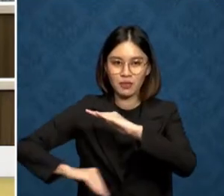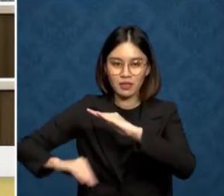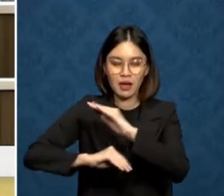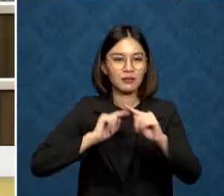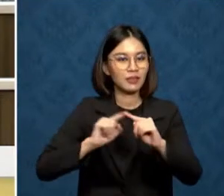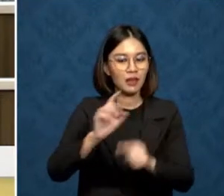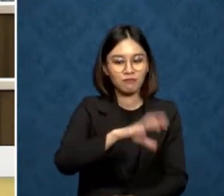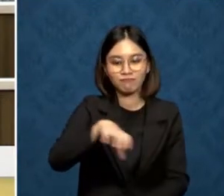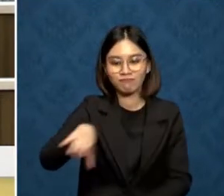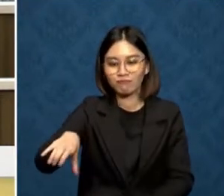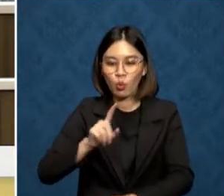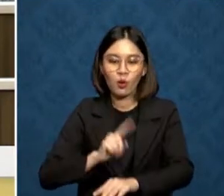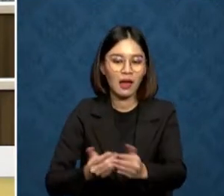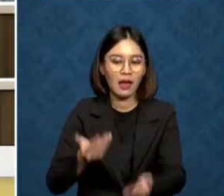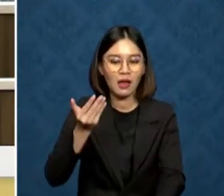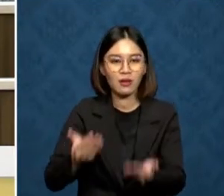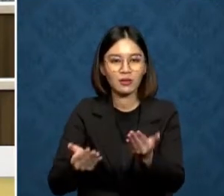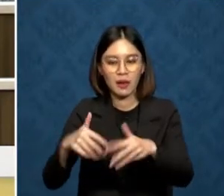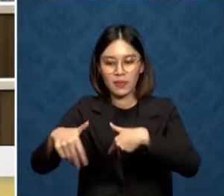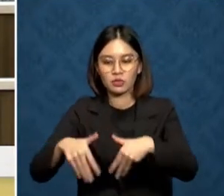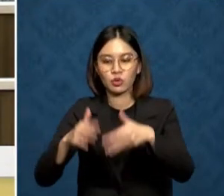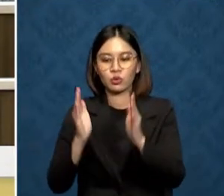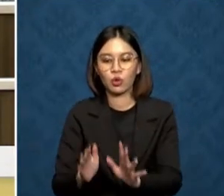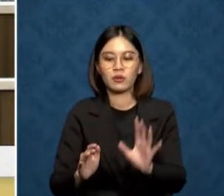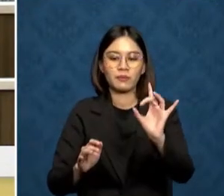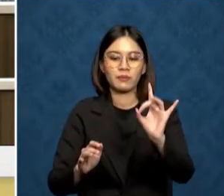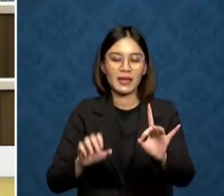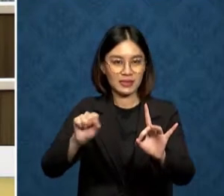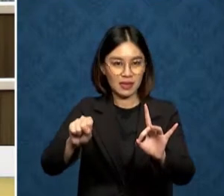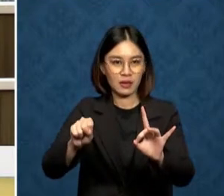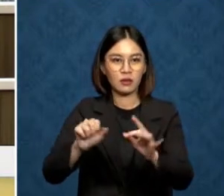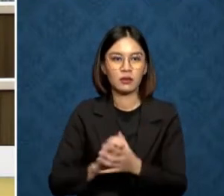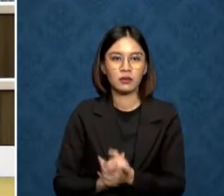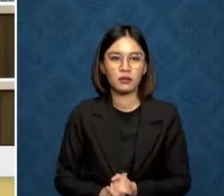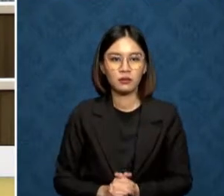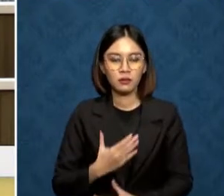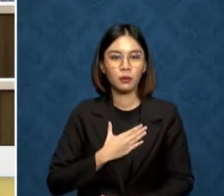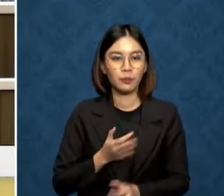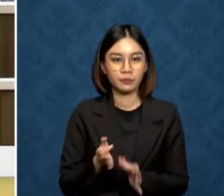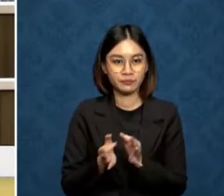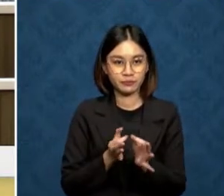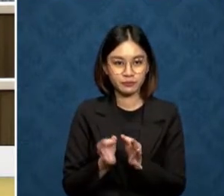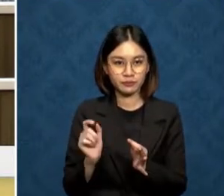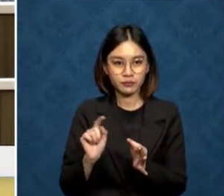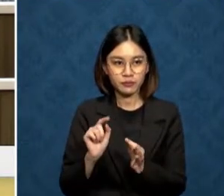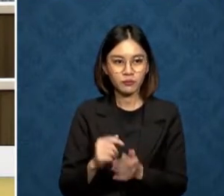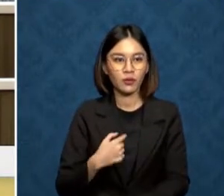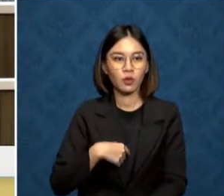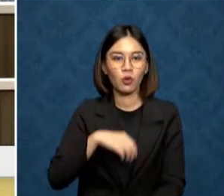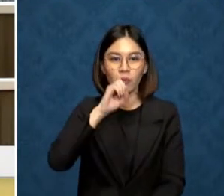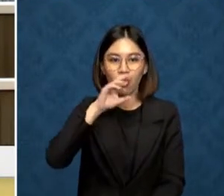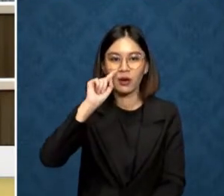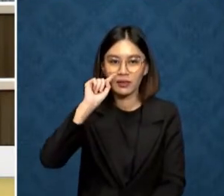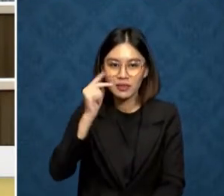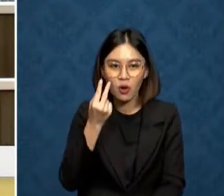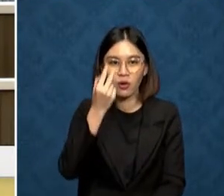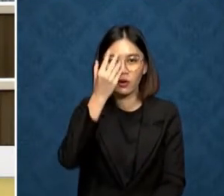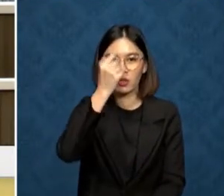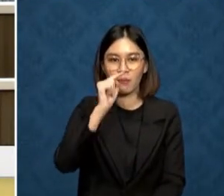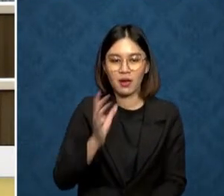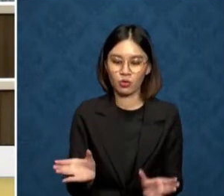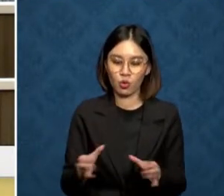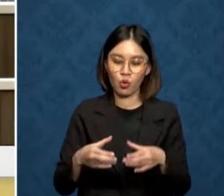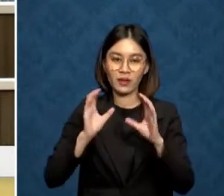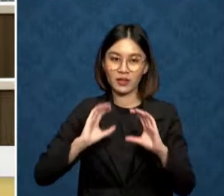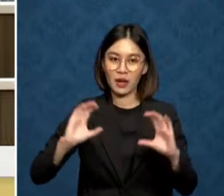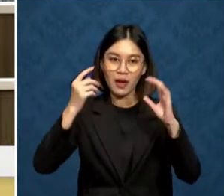ทุกเวลาสำหรบรายชนอีก 8 แนกวารายครับผมเรีนครัที่ผลย้ำสองรอบแล้เพผมมองวารัฐบลชุดน